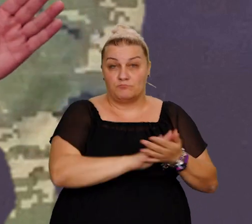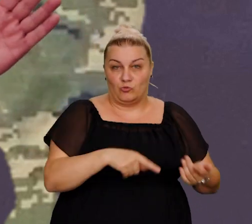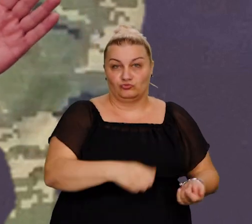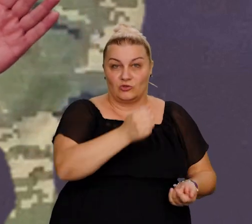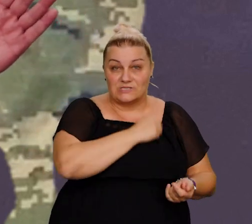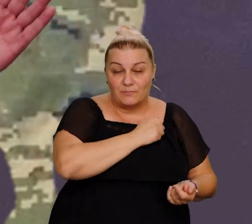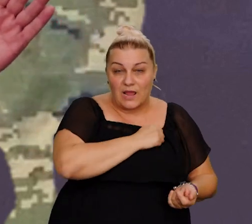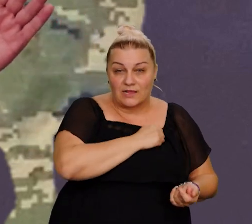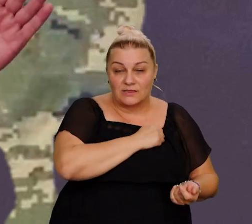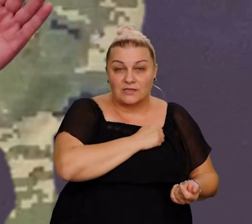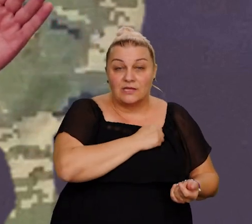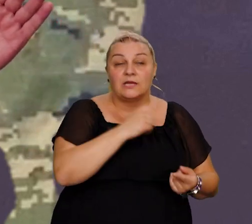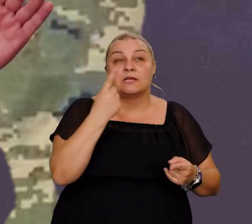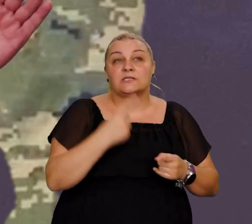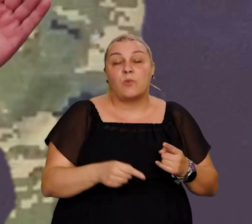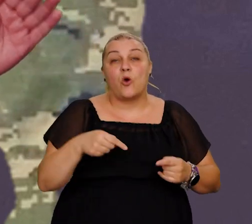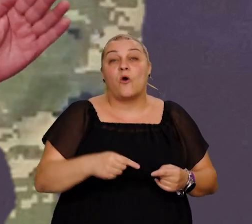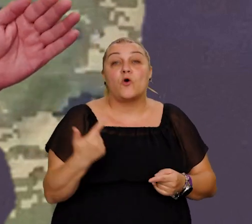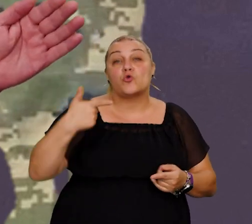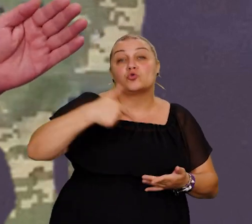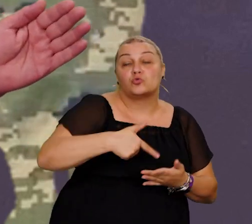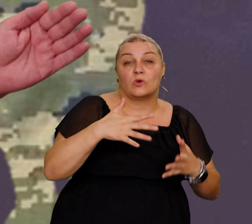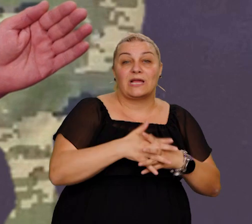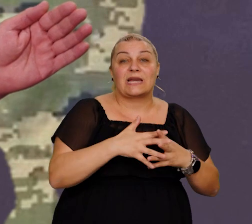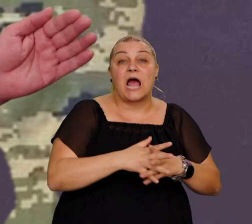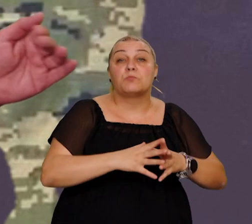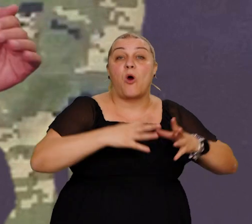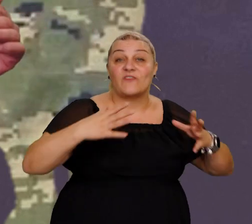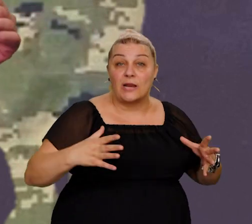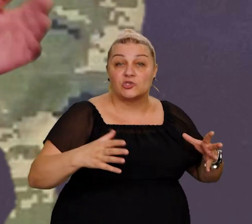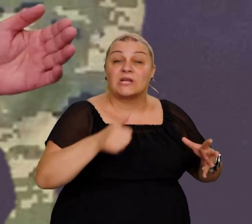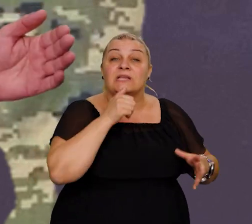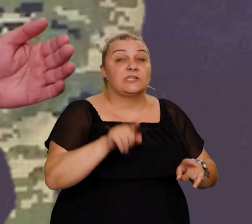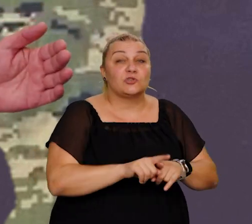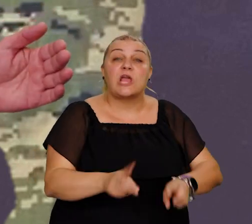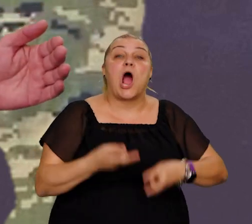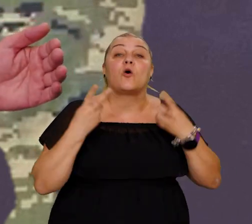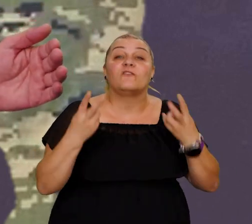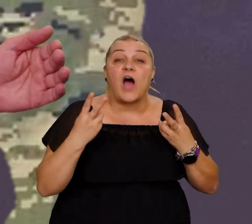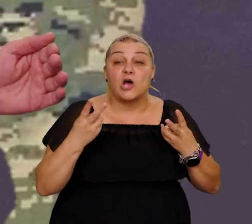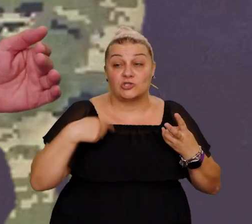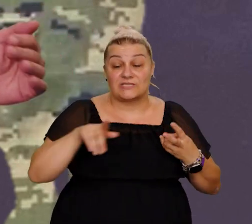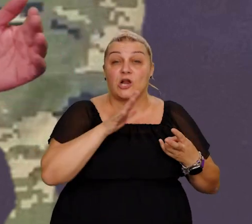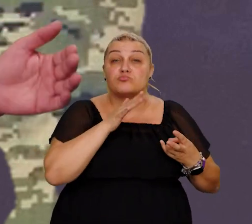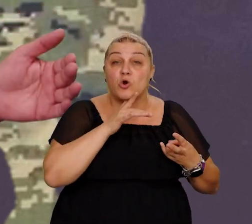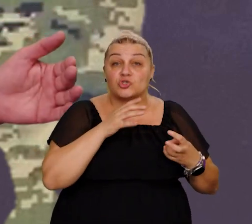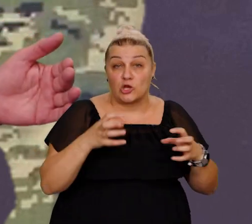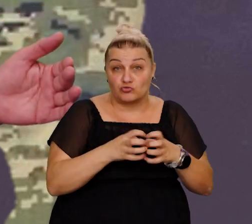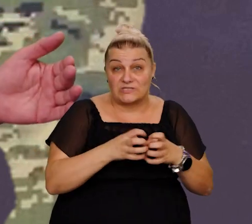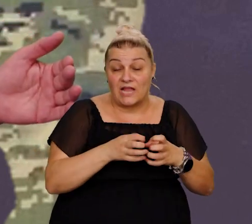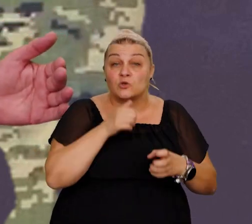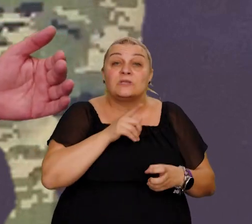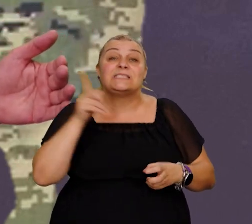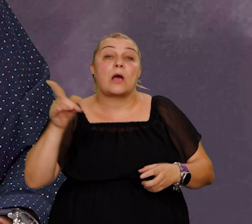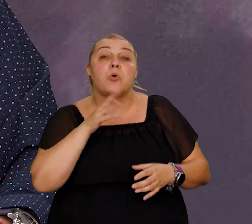Splita, jer je to drugi grad po veličini u Republici Hrvatskoj i vrlo bitan za bošnjačku zajednicu i za Bosnu i